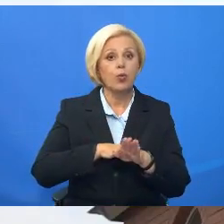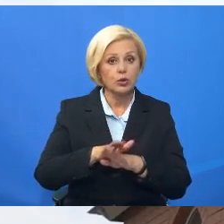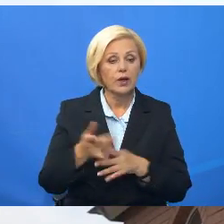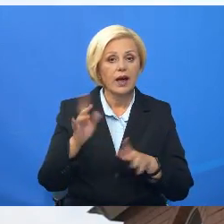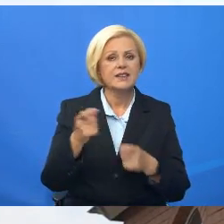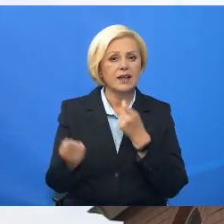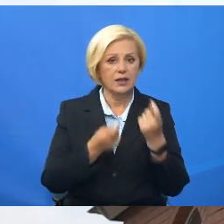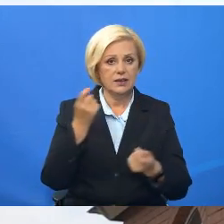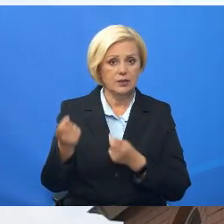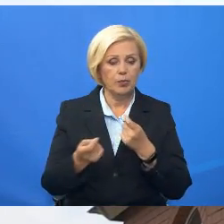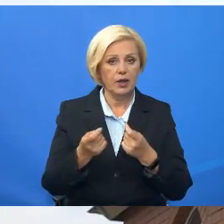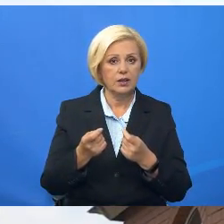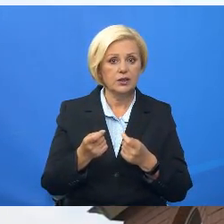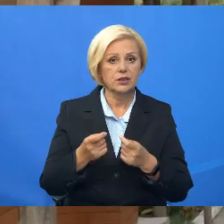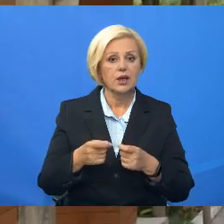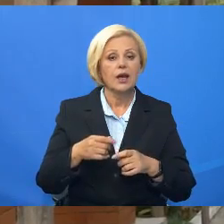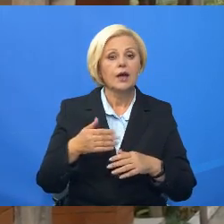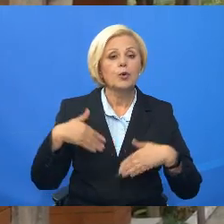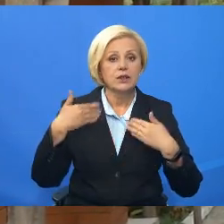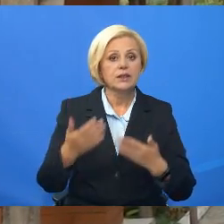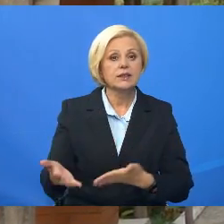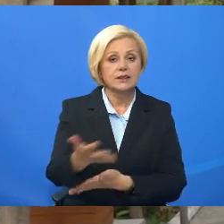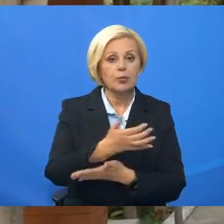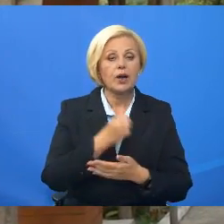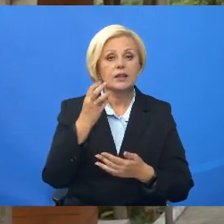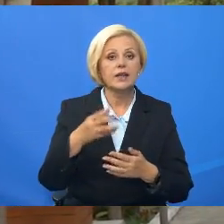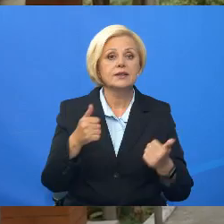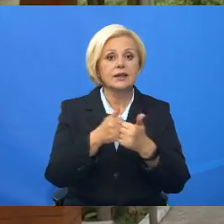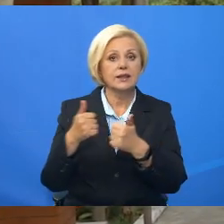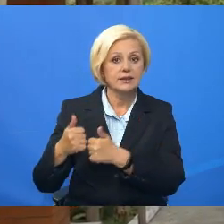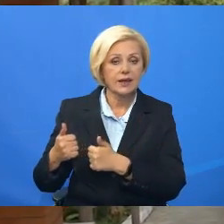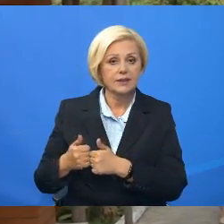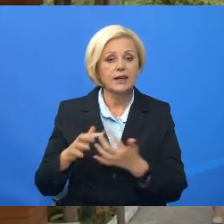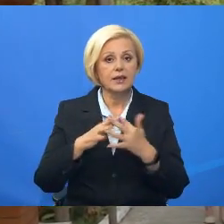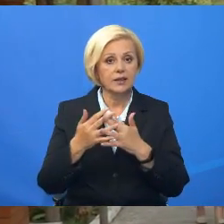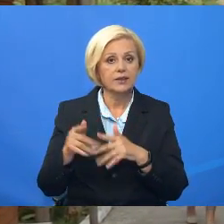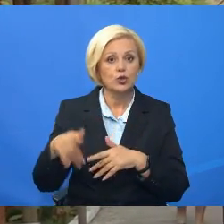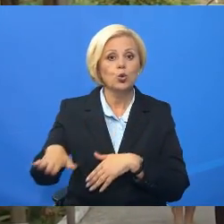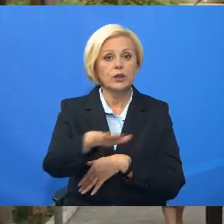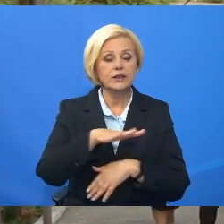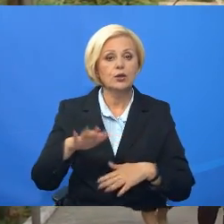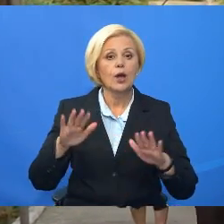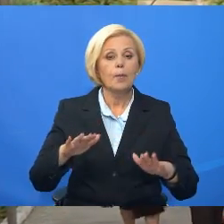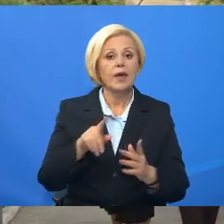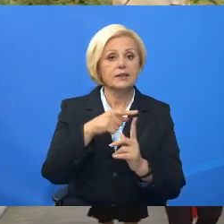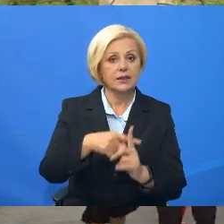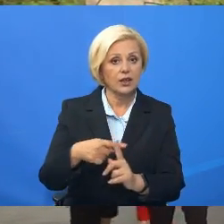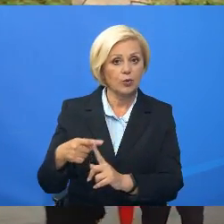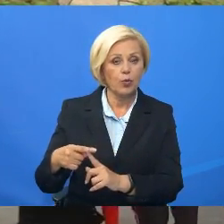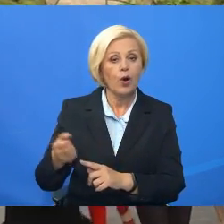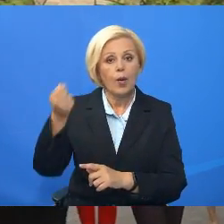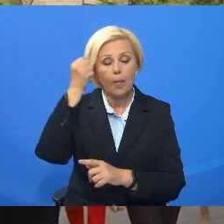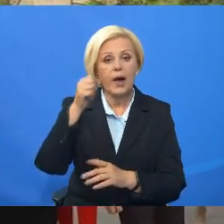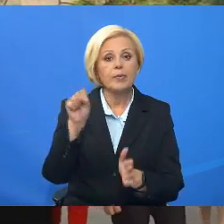засталіся дробязі. Ахвяраванні на добрую справу збіралі жыхары некалькіх суседніх вёсак. Тут жа на тэрыторыі мясцовых могілак помнік